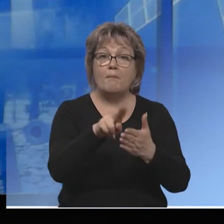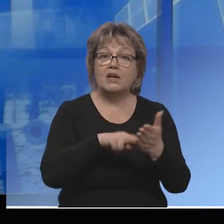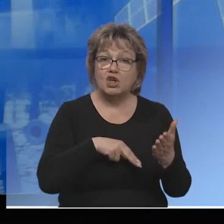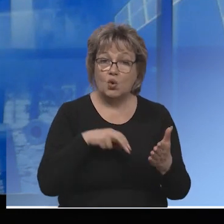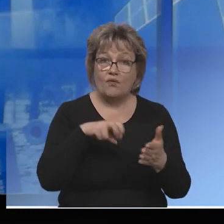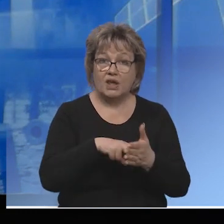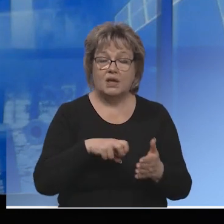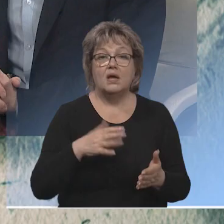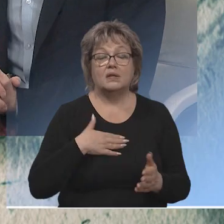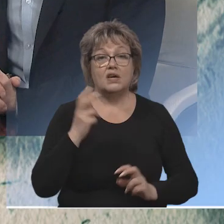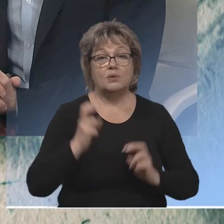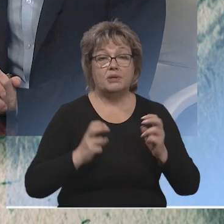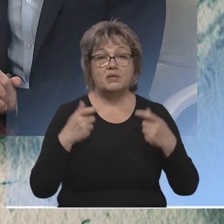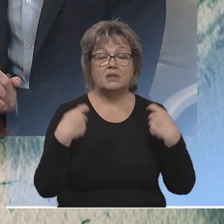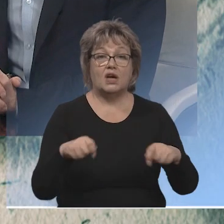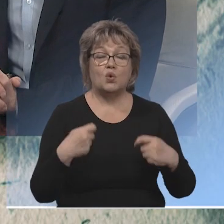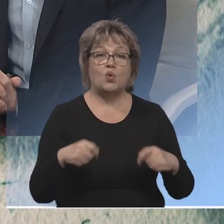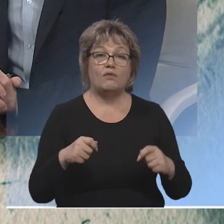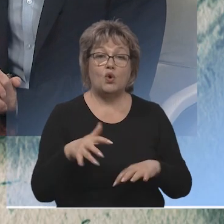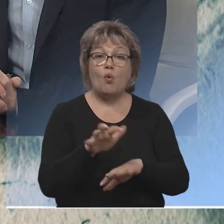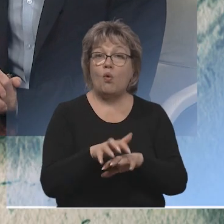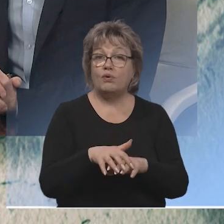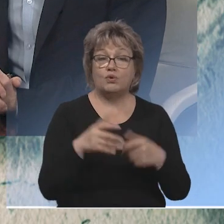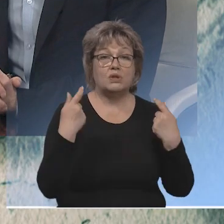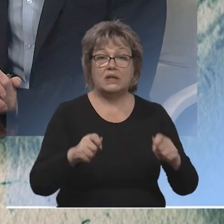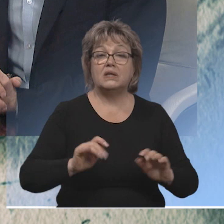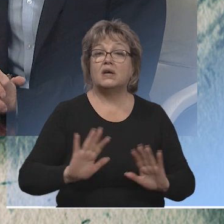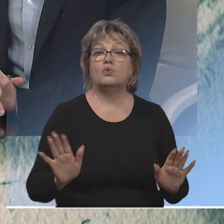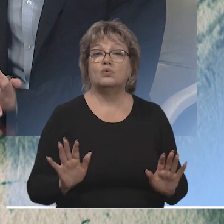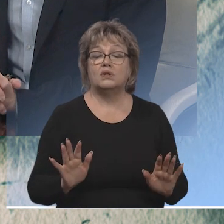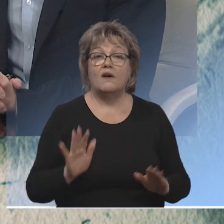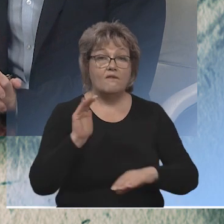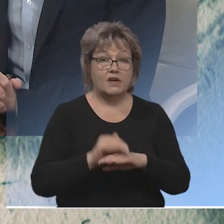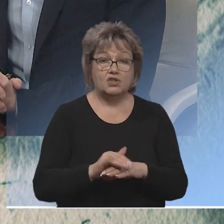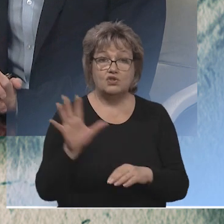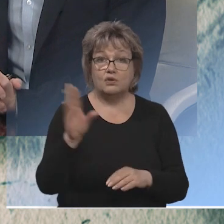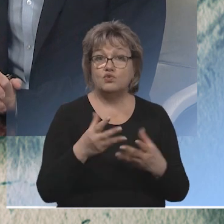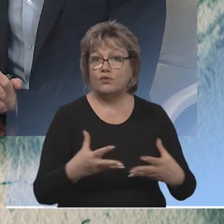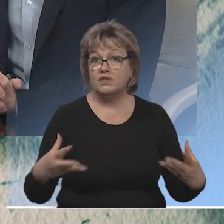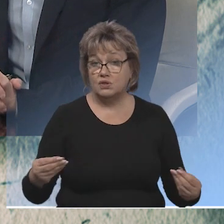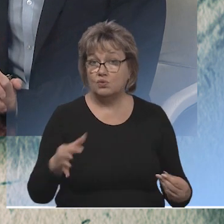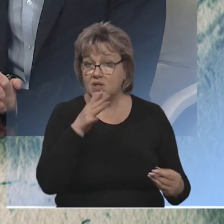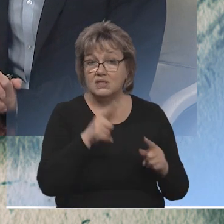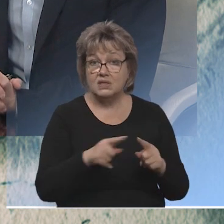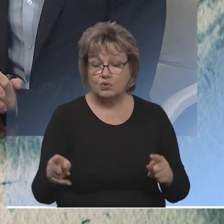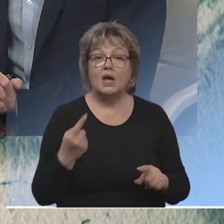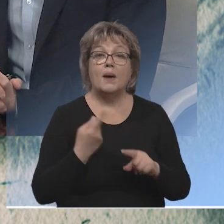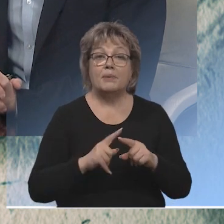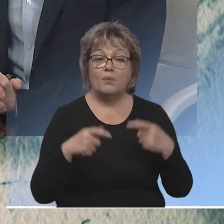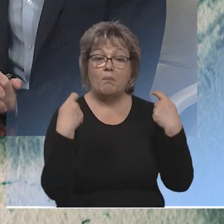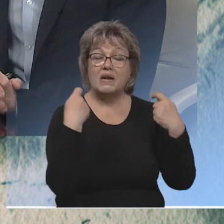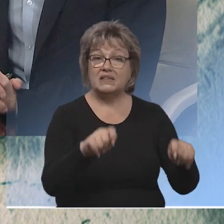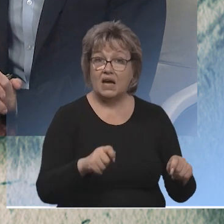маркировки. Вот наши предприятия торговли обувью не торговали фактически всю весну, весь сезон.